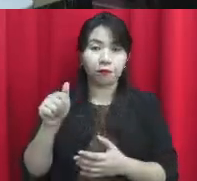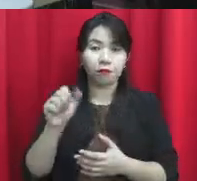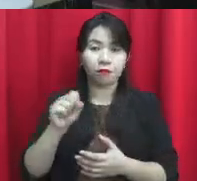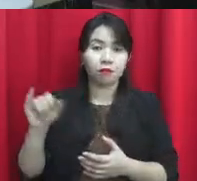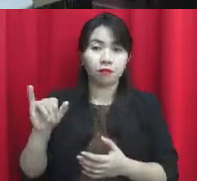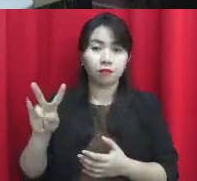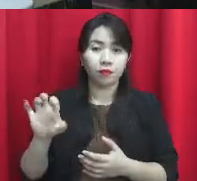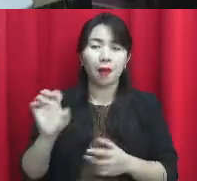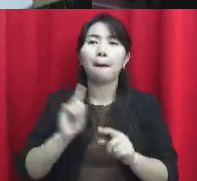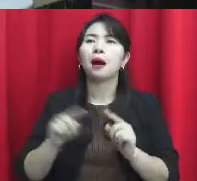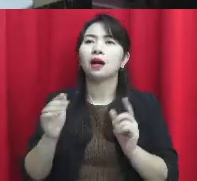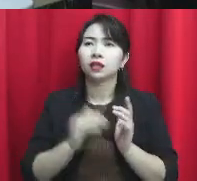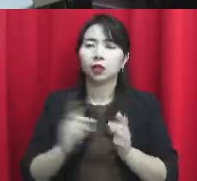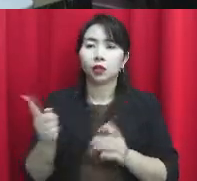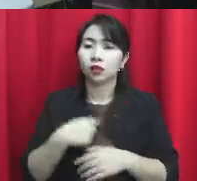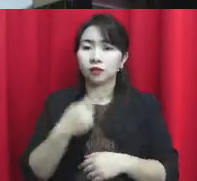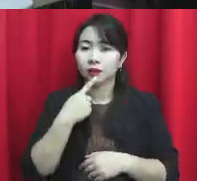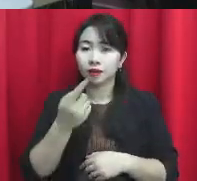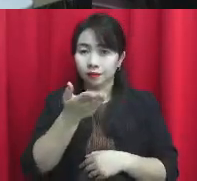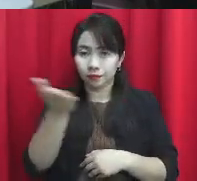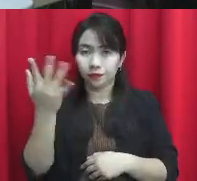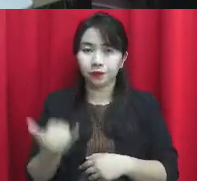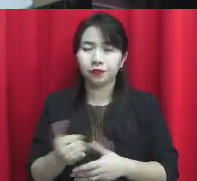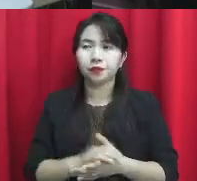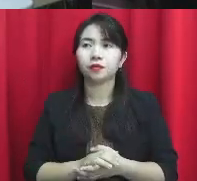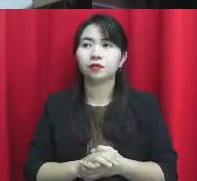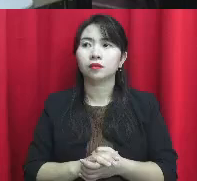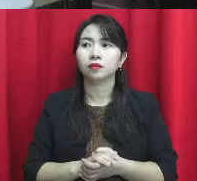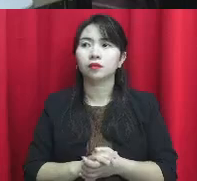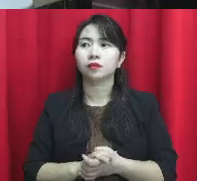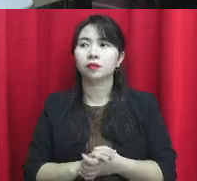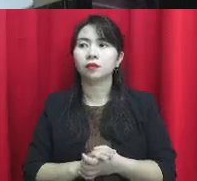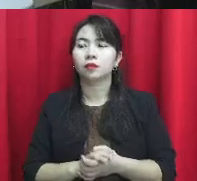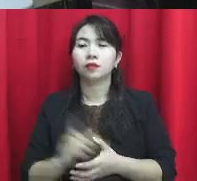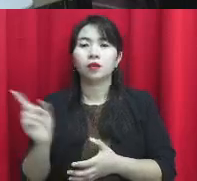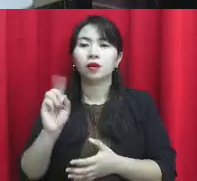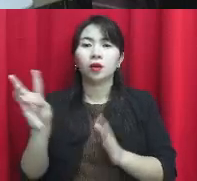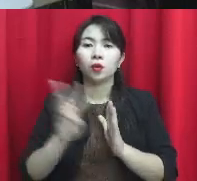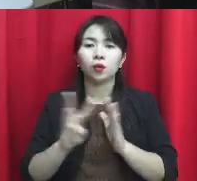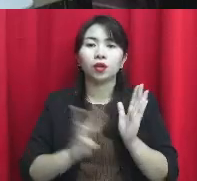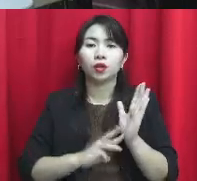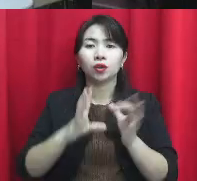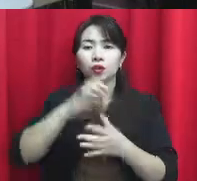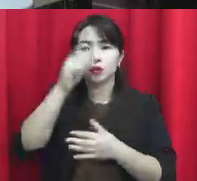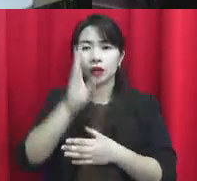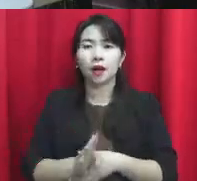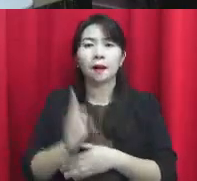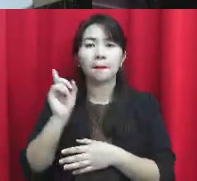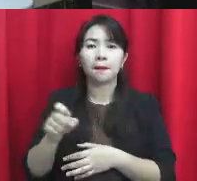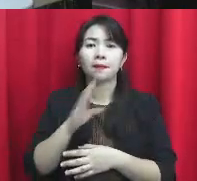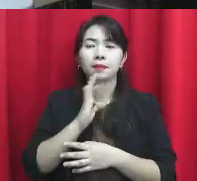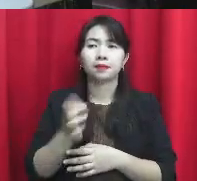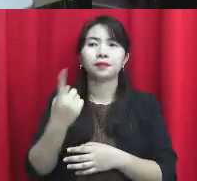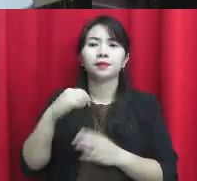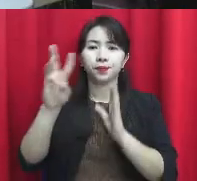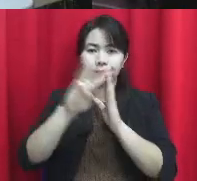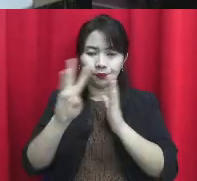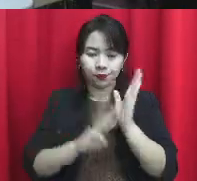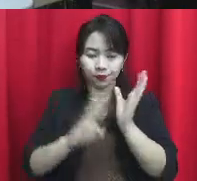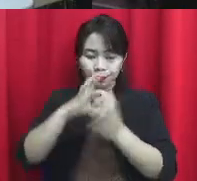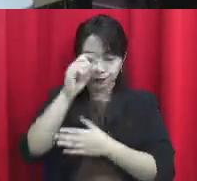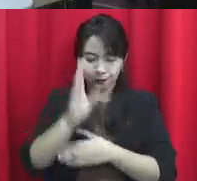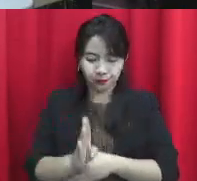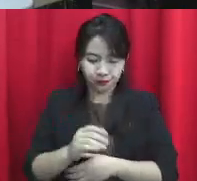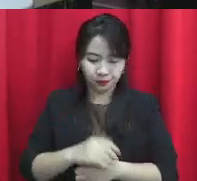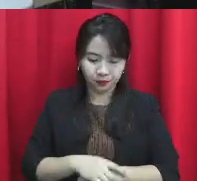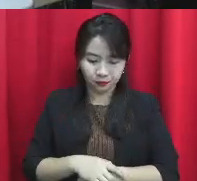kaya k sinasabi po sa inyo yan bird Begin not un wise What the Will Of God should be The Will of God you